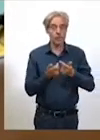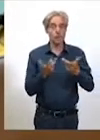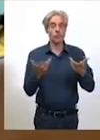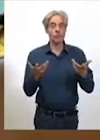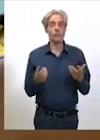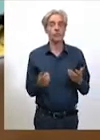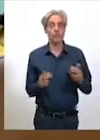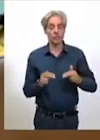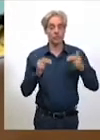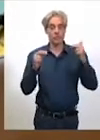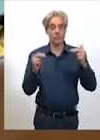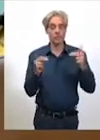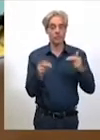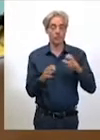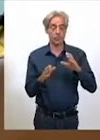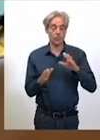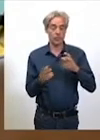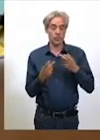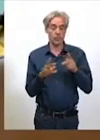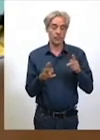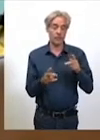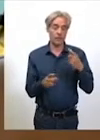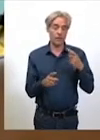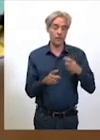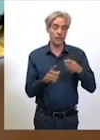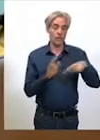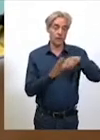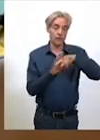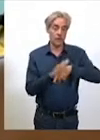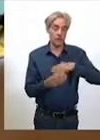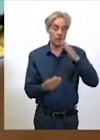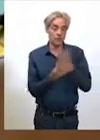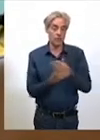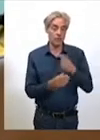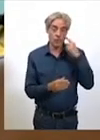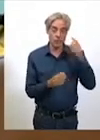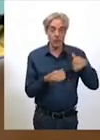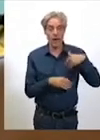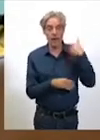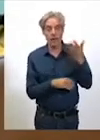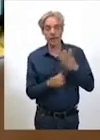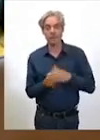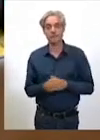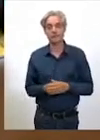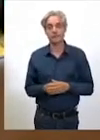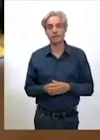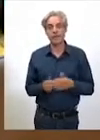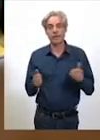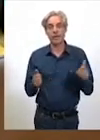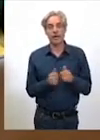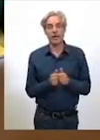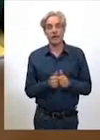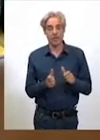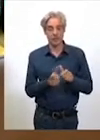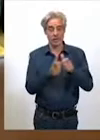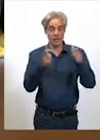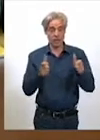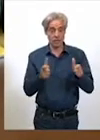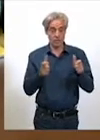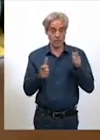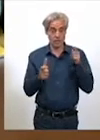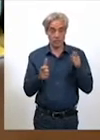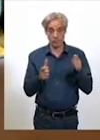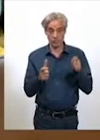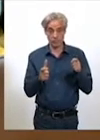collectivité, de poser nos différents dispositifs et règlements d'intervention, pour ensuite, via une instance de gouvernance, arriver à se caler et faire en